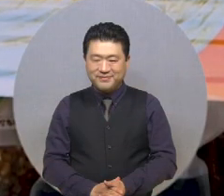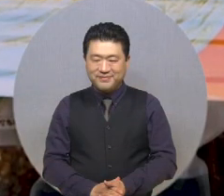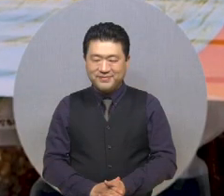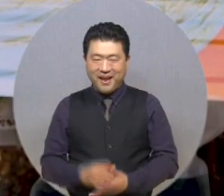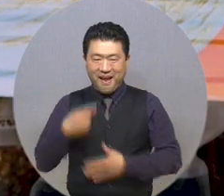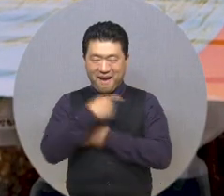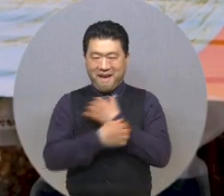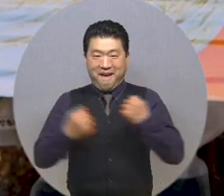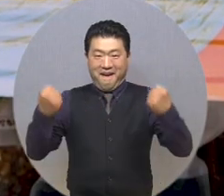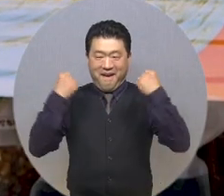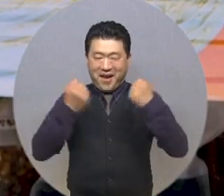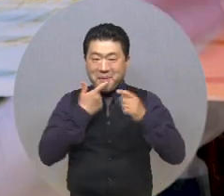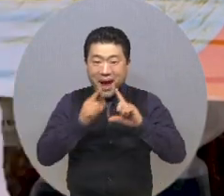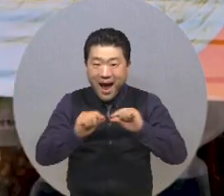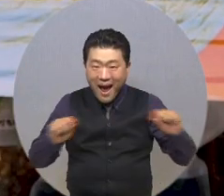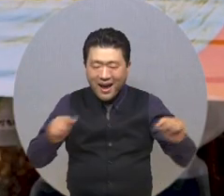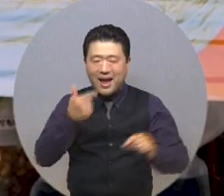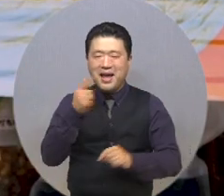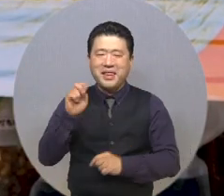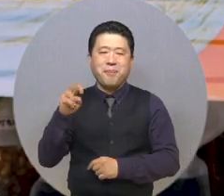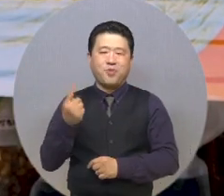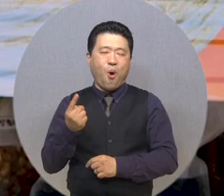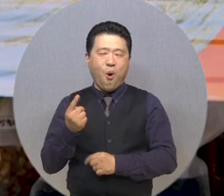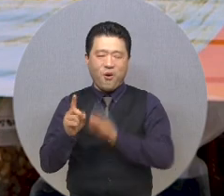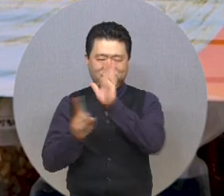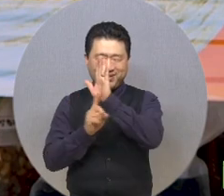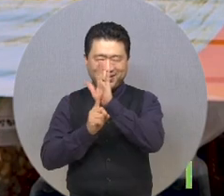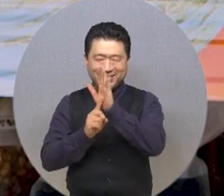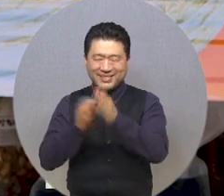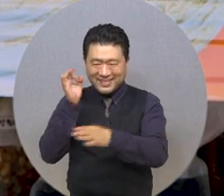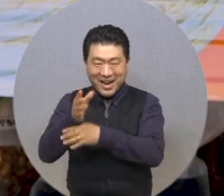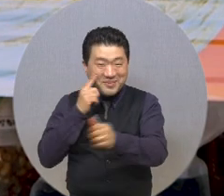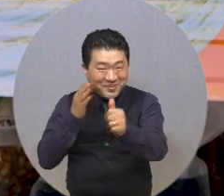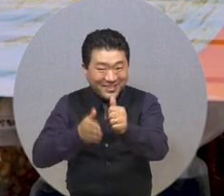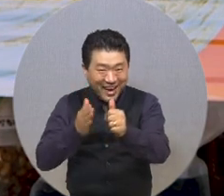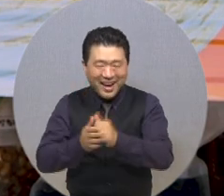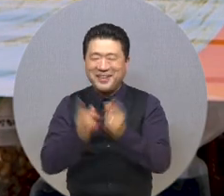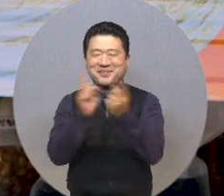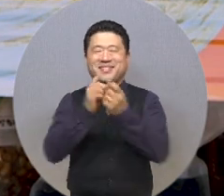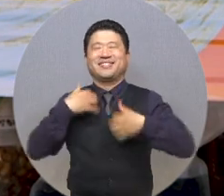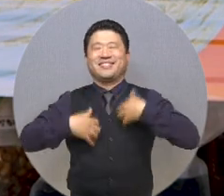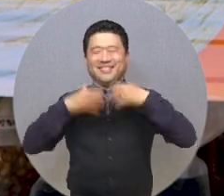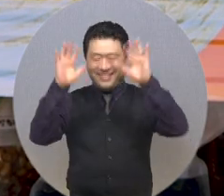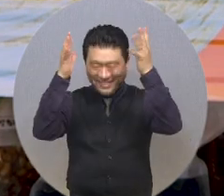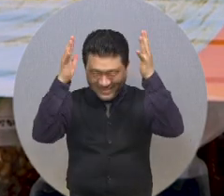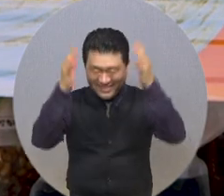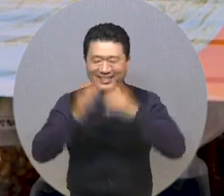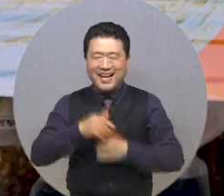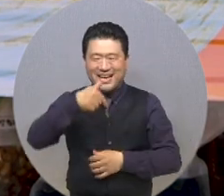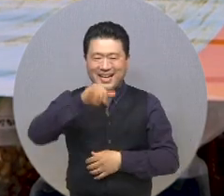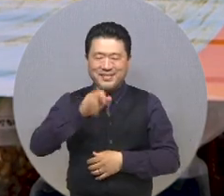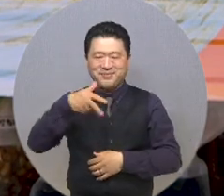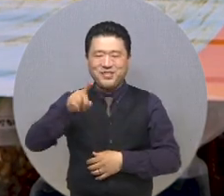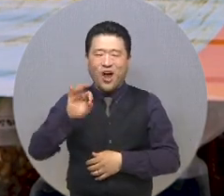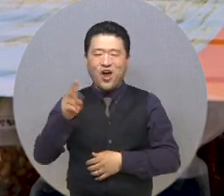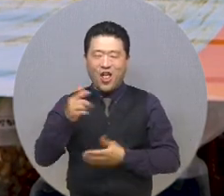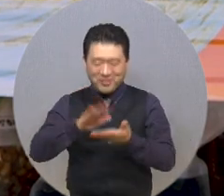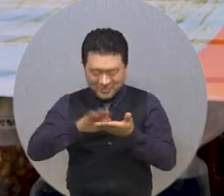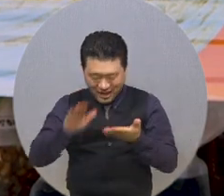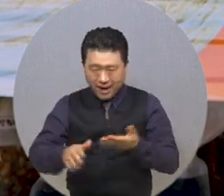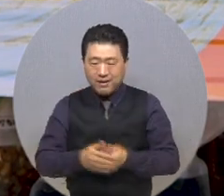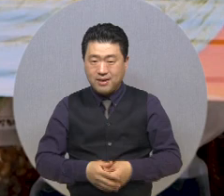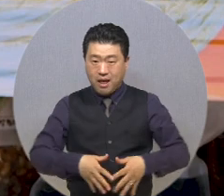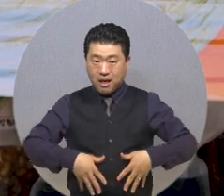남도장터에서 준비하세요. 안녕하세요. 반갑습니다. 국민의 국민안내양TV 김정현입니다. 저희